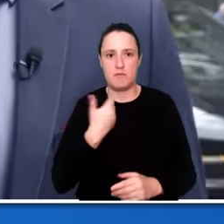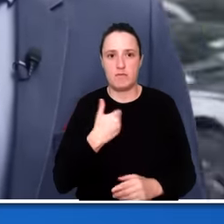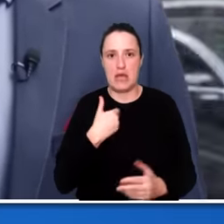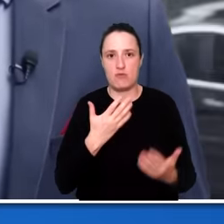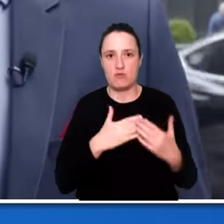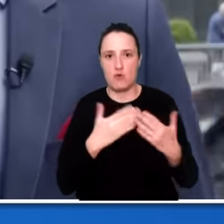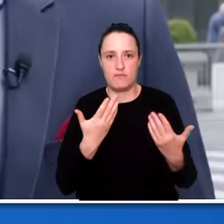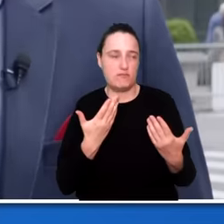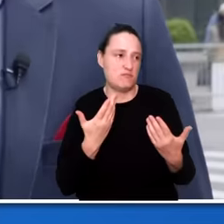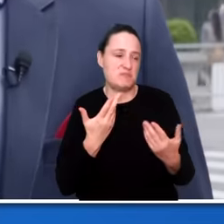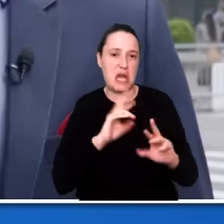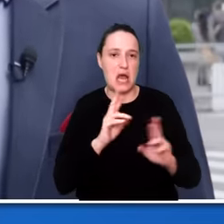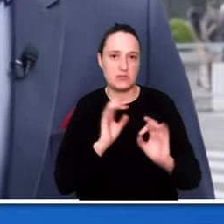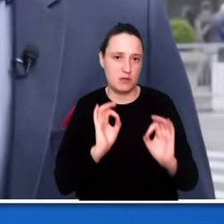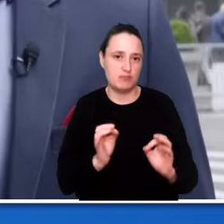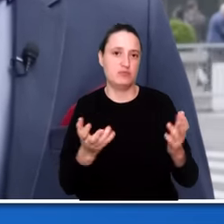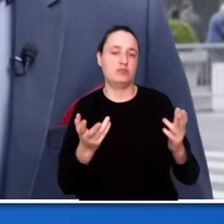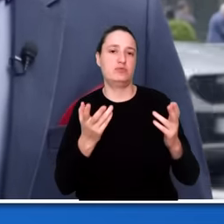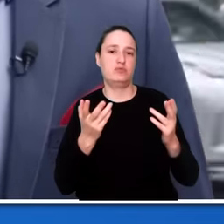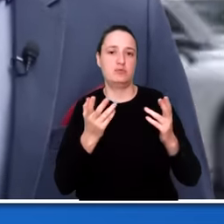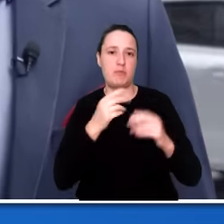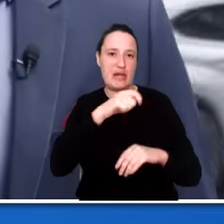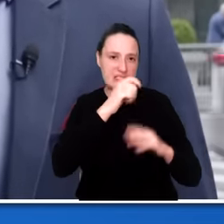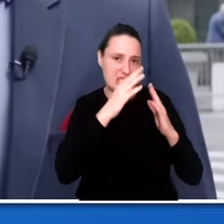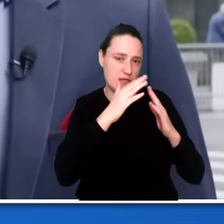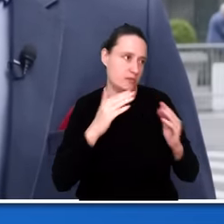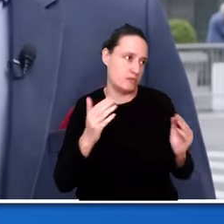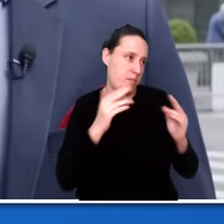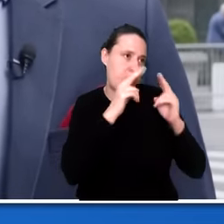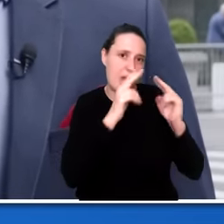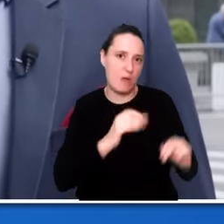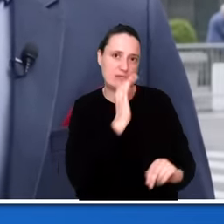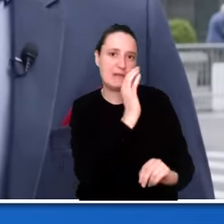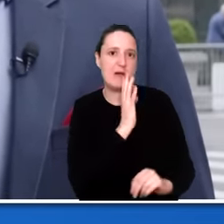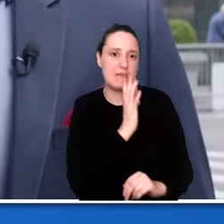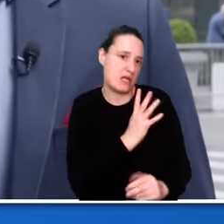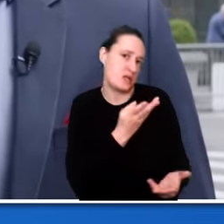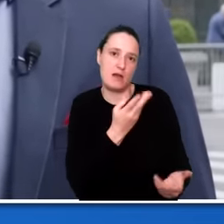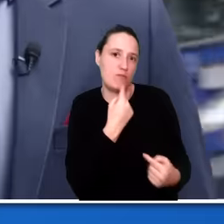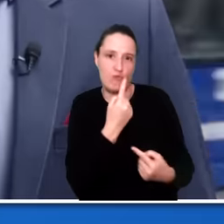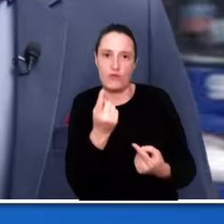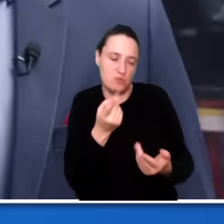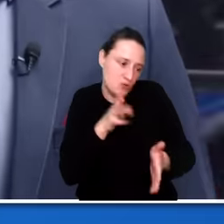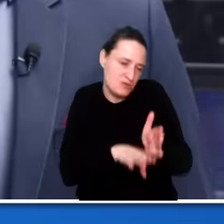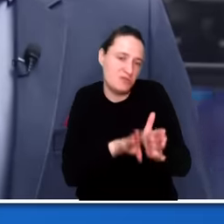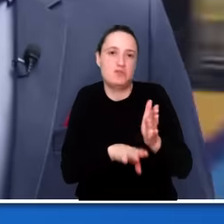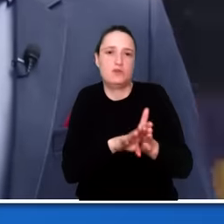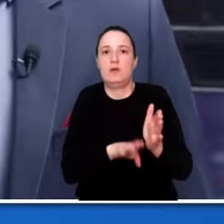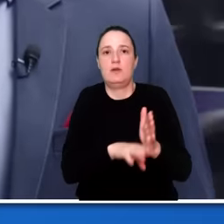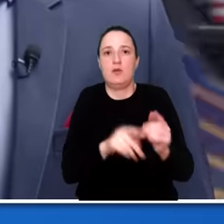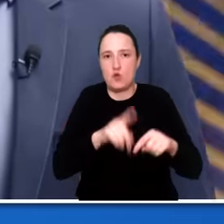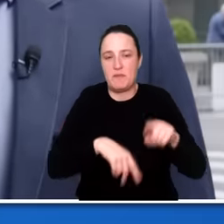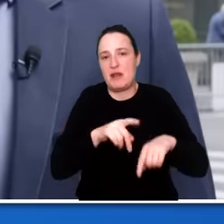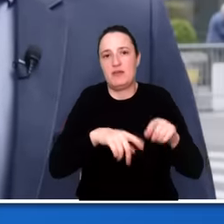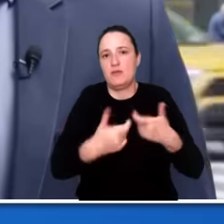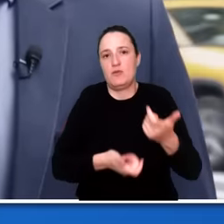Amerykanie mówią, poprzez rzecznika Białego Domu, mówią, że to jest po prostu taki zwyczaj, i który